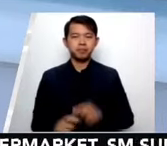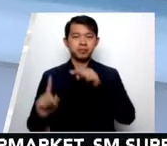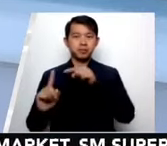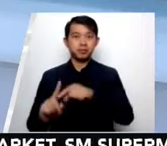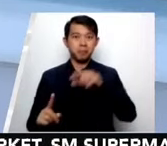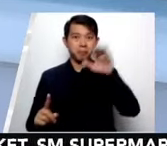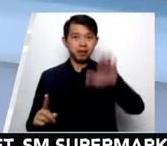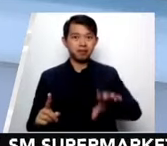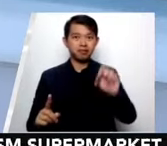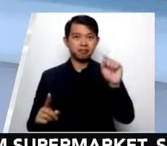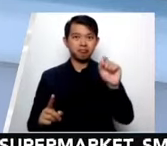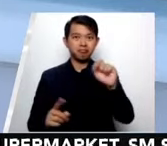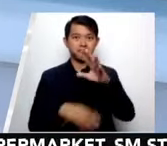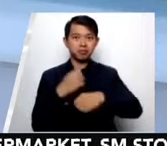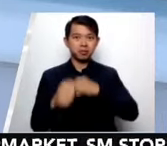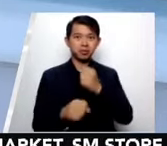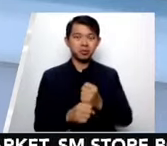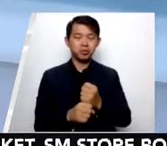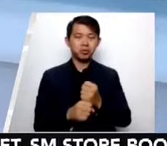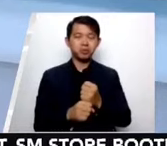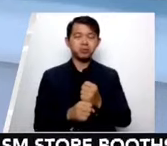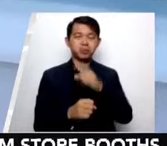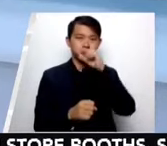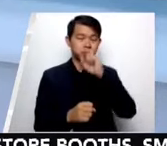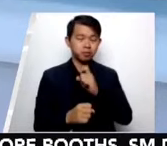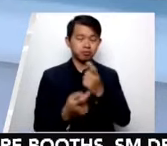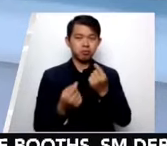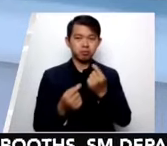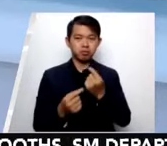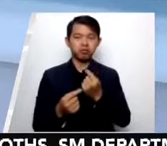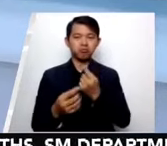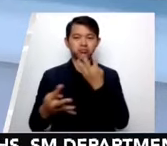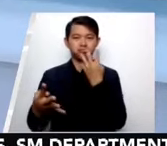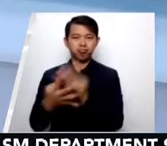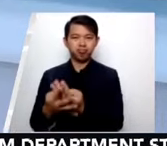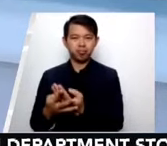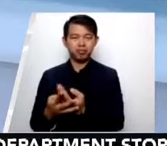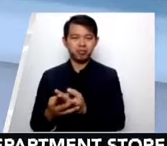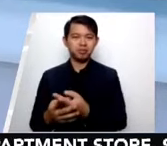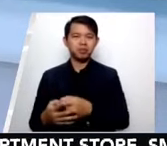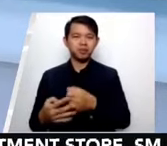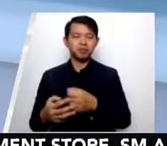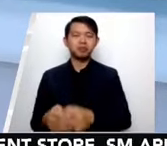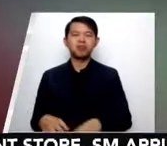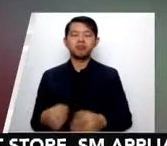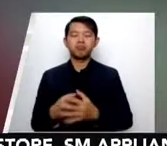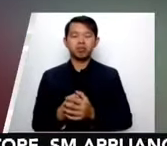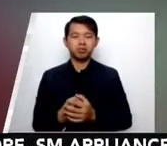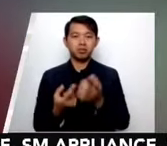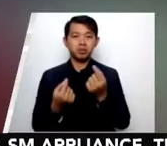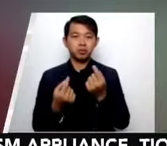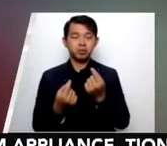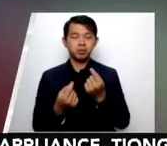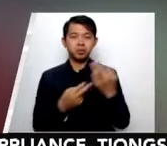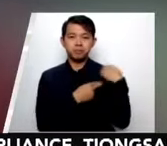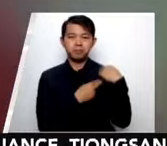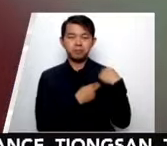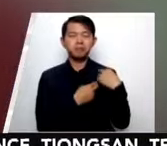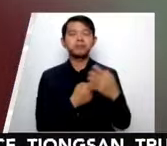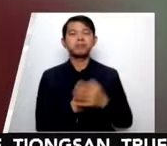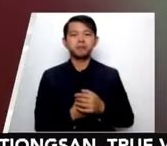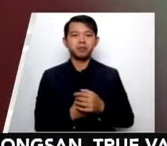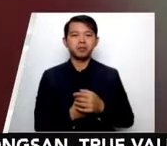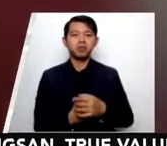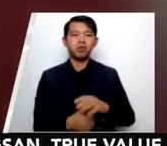Talisay City Negros Occidental ang nanakit daw sa kanya sarili niyang ina at mga tiyuhin ayon sa mga pulis na galit at